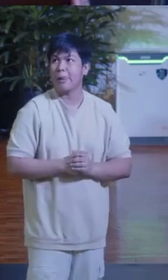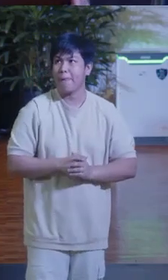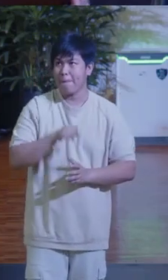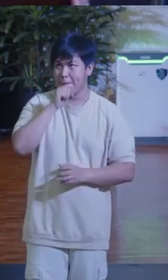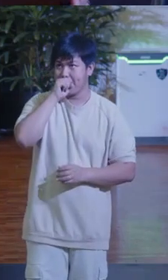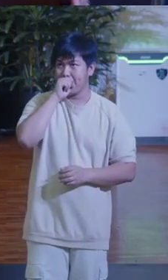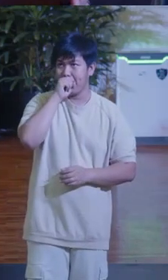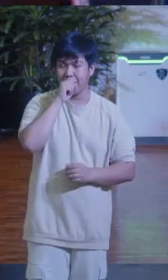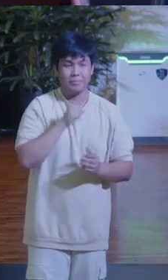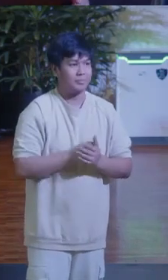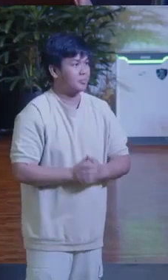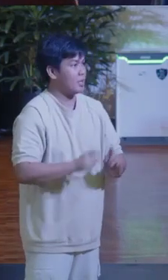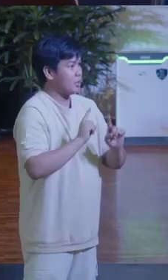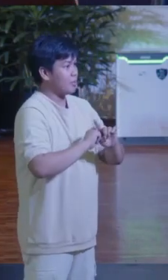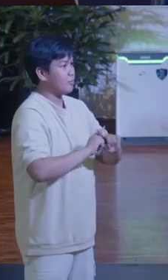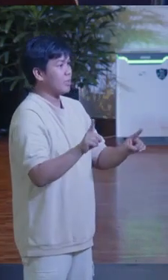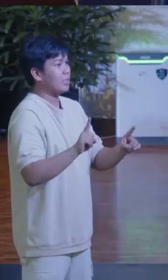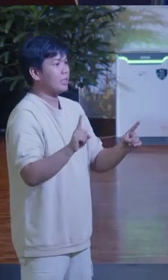But,